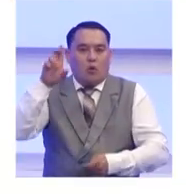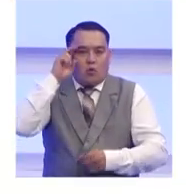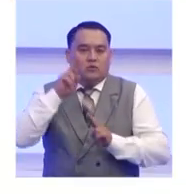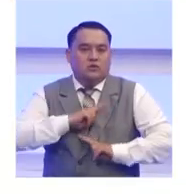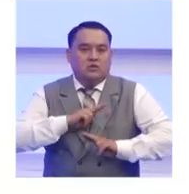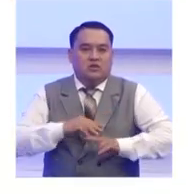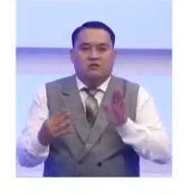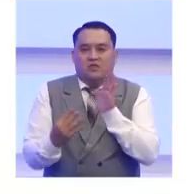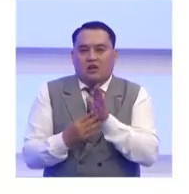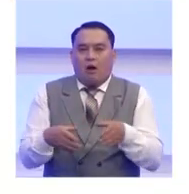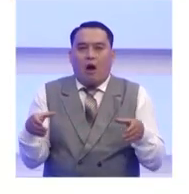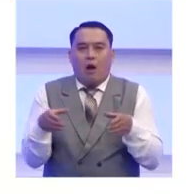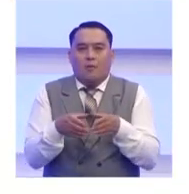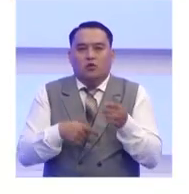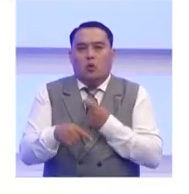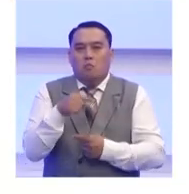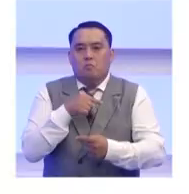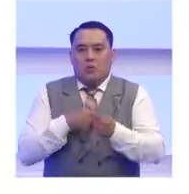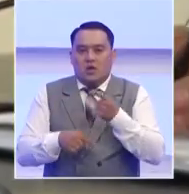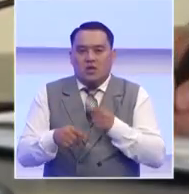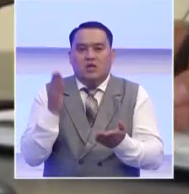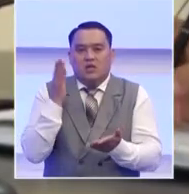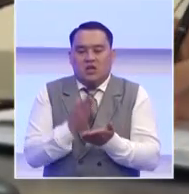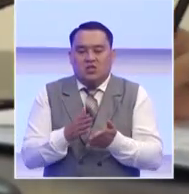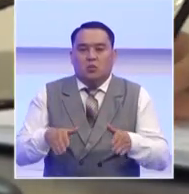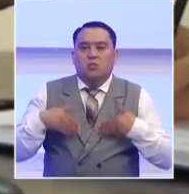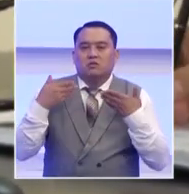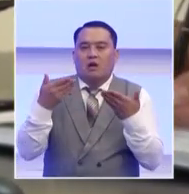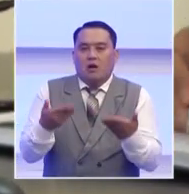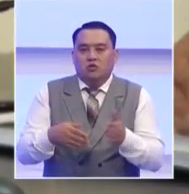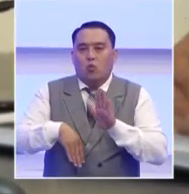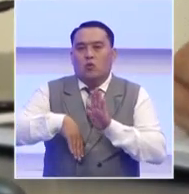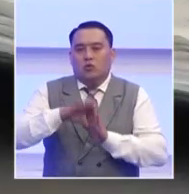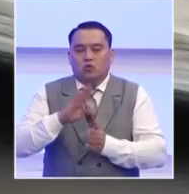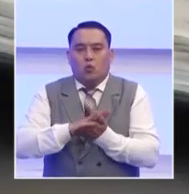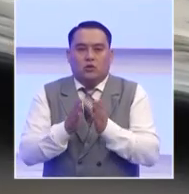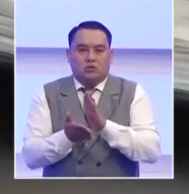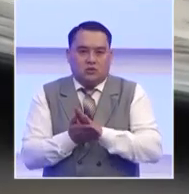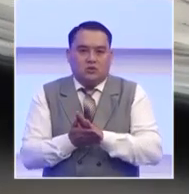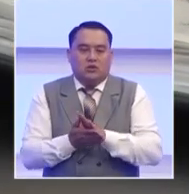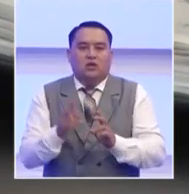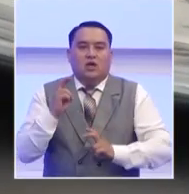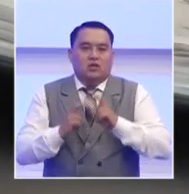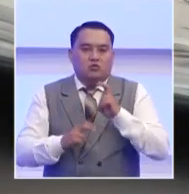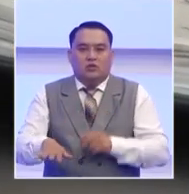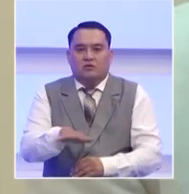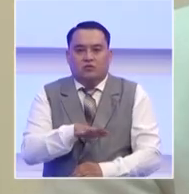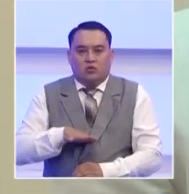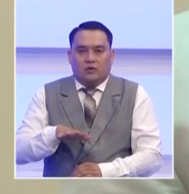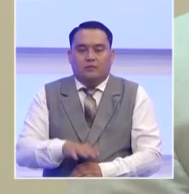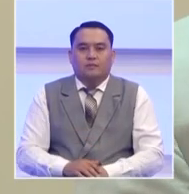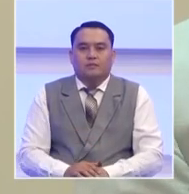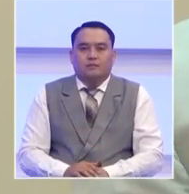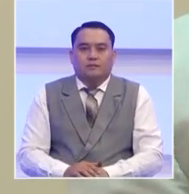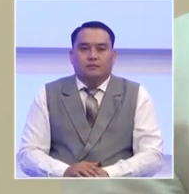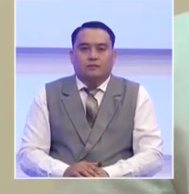сотрудничать с 9 компаниями. У бизнес-сообщества уже есть предложение для улучшения условий на индустриальной зоне. Нам бы